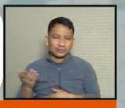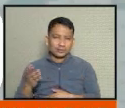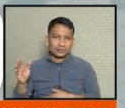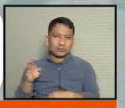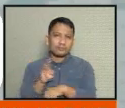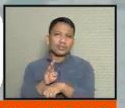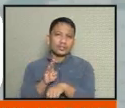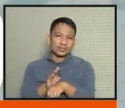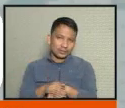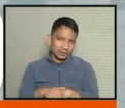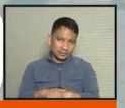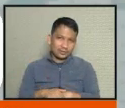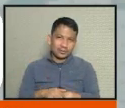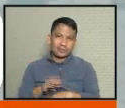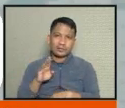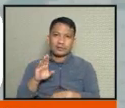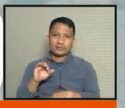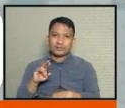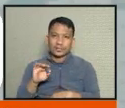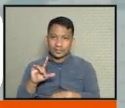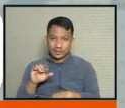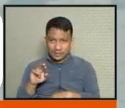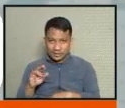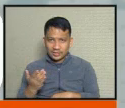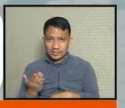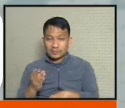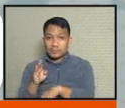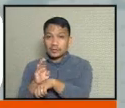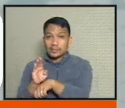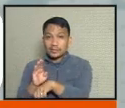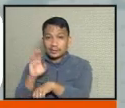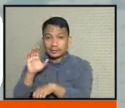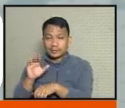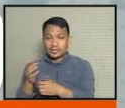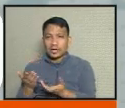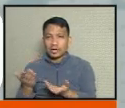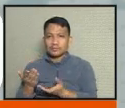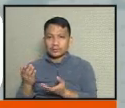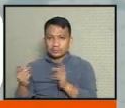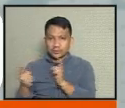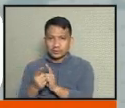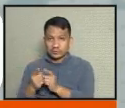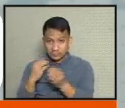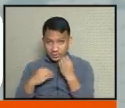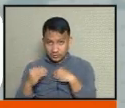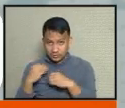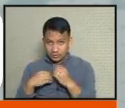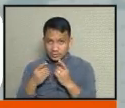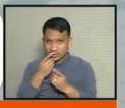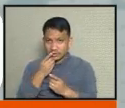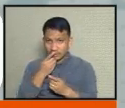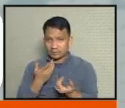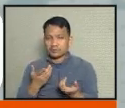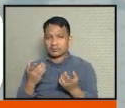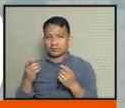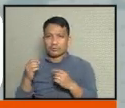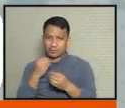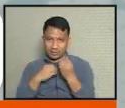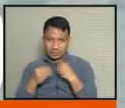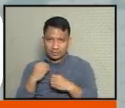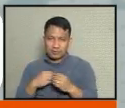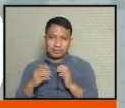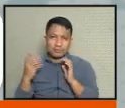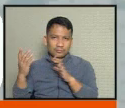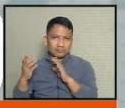Baklaran po. Baklaran. Tapos, ano pong ginawa niyo pagtapos makita kayo, kumain kayo? Nag-dinner? Kain lang po. Kain? Usap